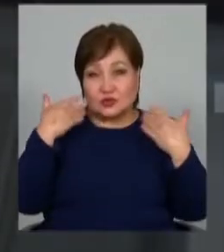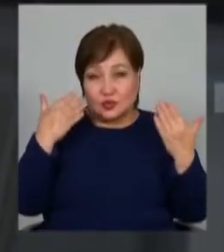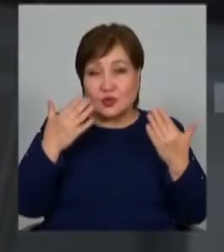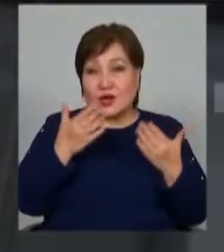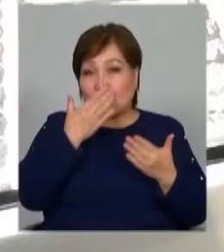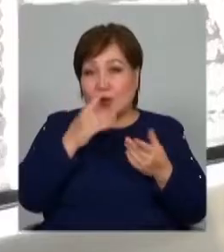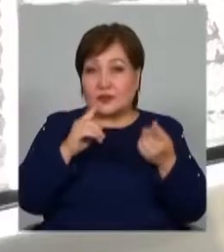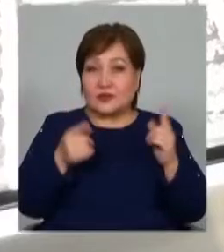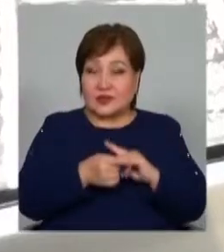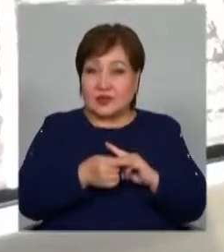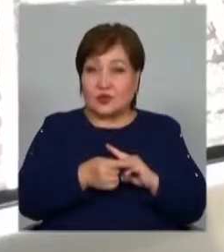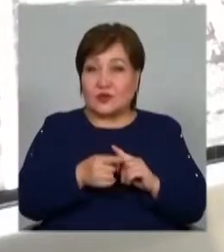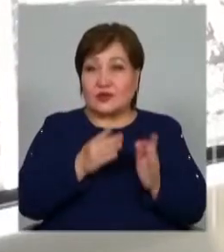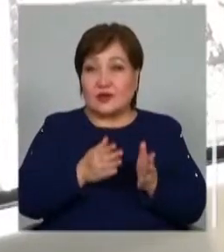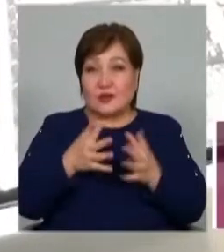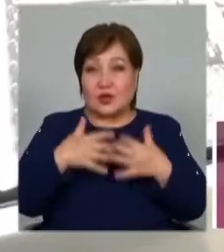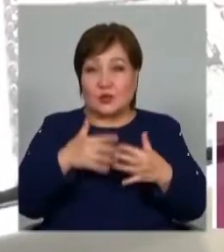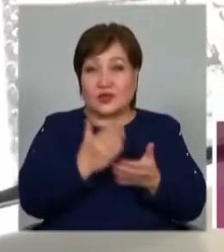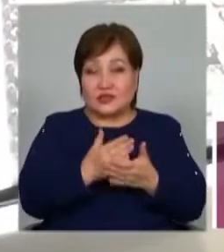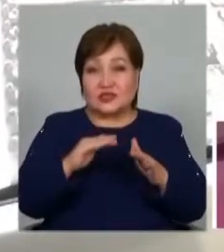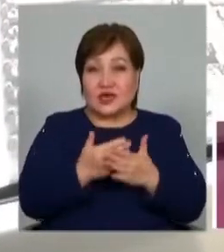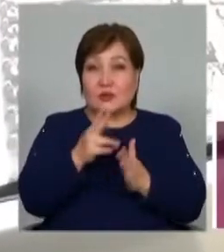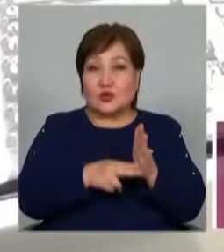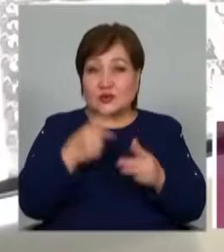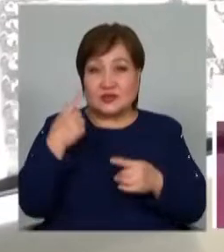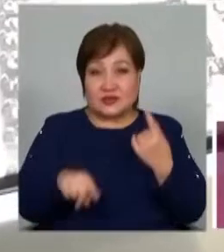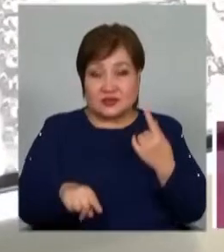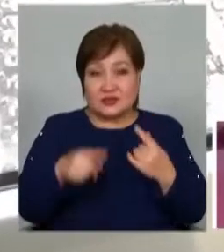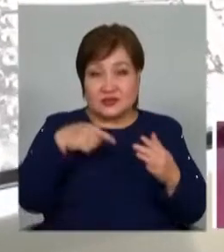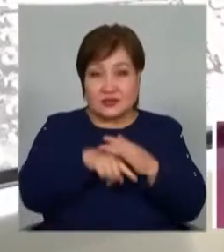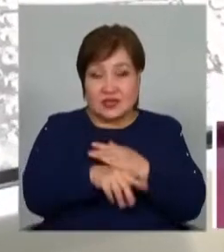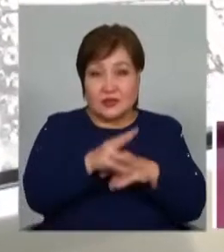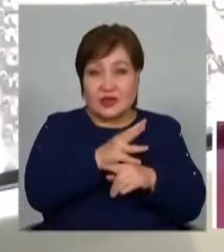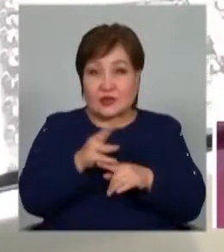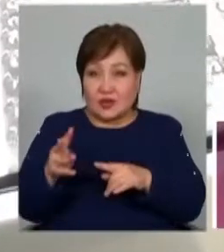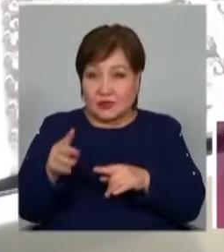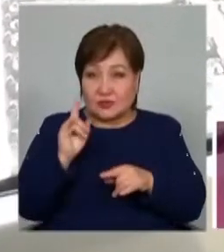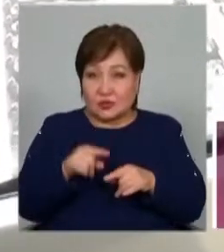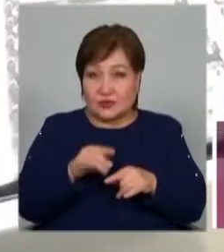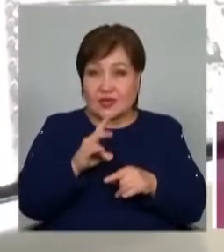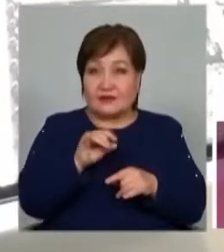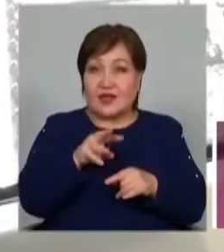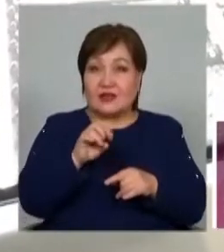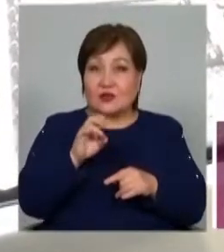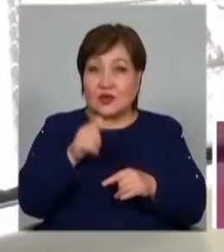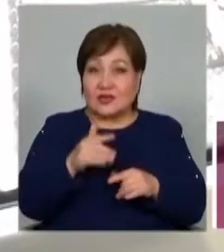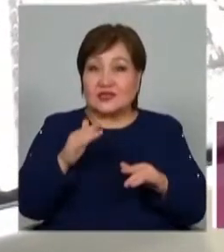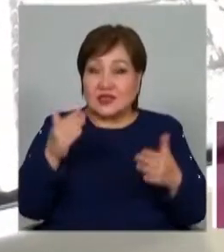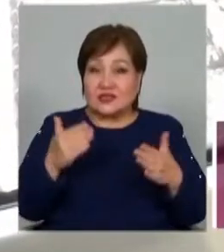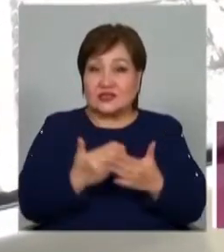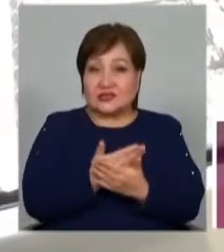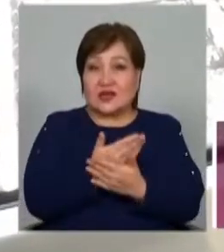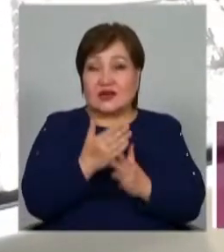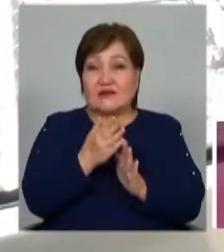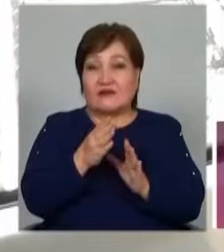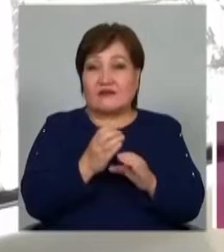бар. Жаңа пойыздардың бір ерекшелігі, мұндағы бейнекамералар бұрын аналогтық жүйемен жұмыс істесе, енді су жаңа